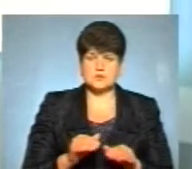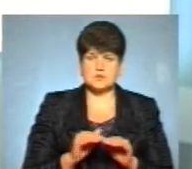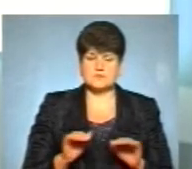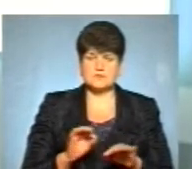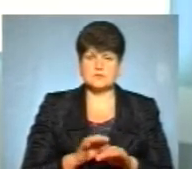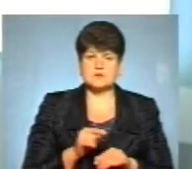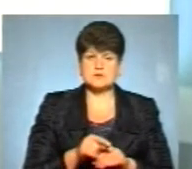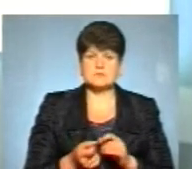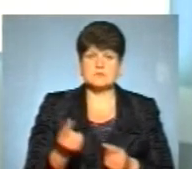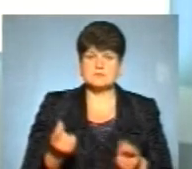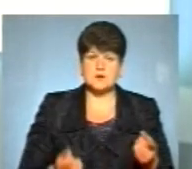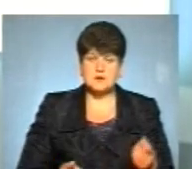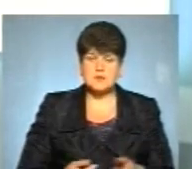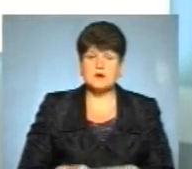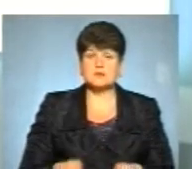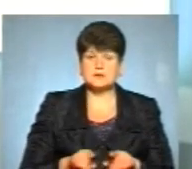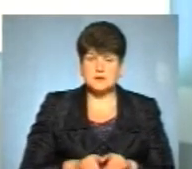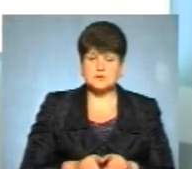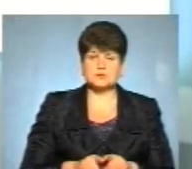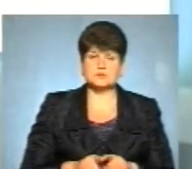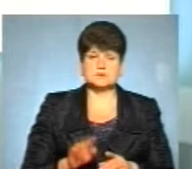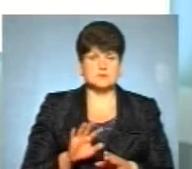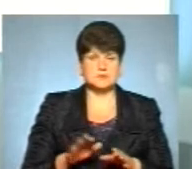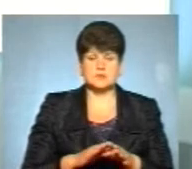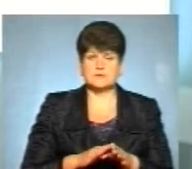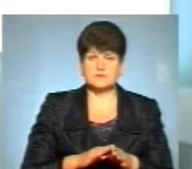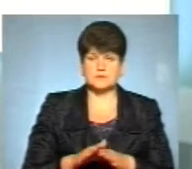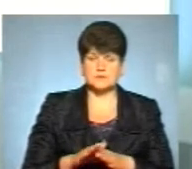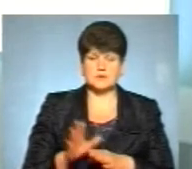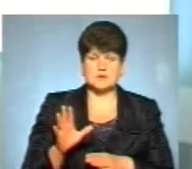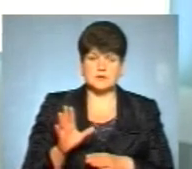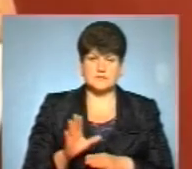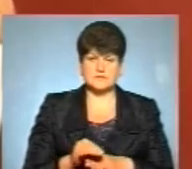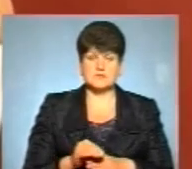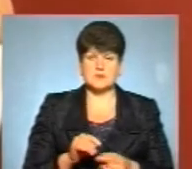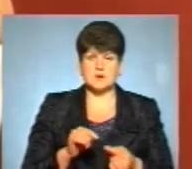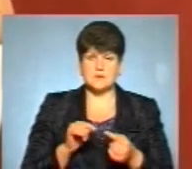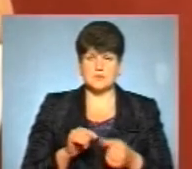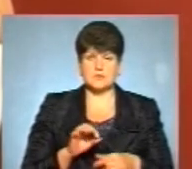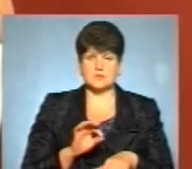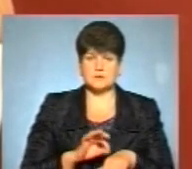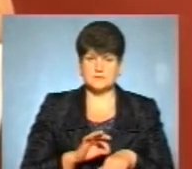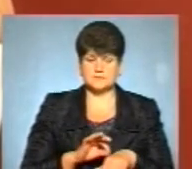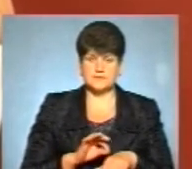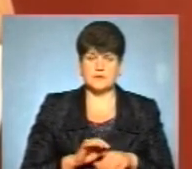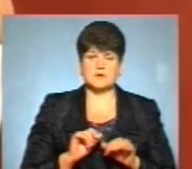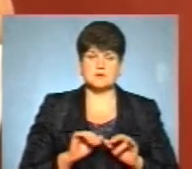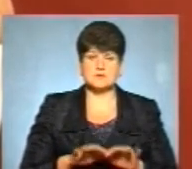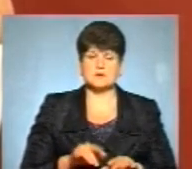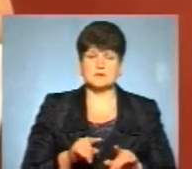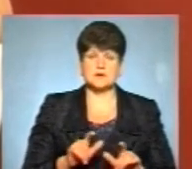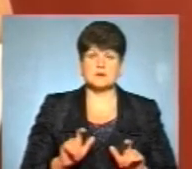з цими спалахами, а також, звичайно, недотримання всіх протиепідемічних заходів і тих карантинних обмежень,